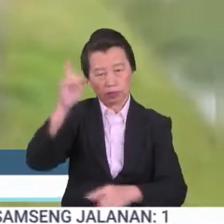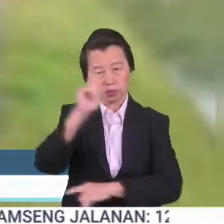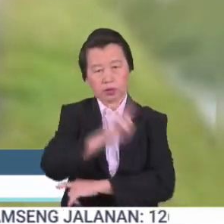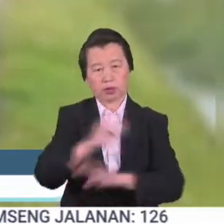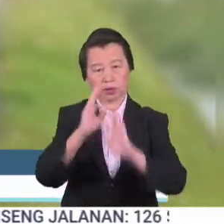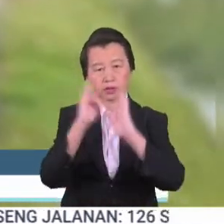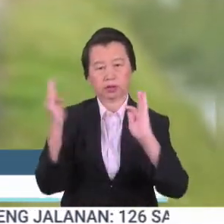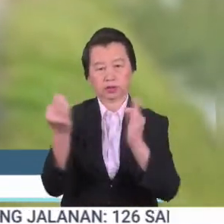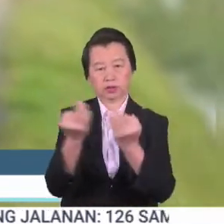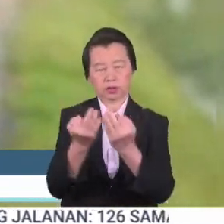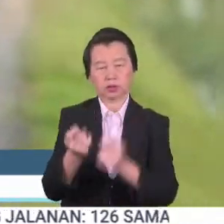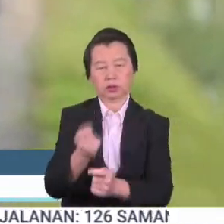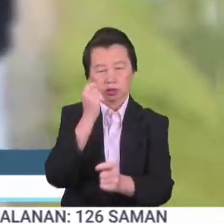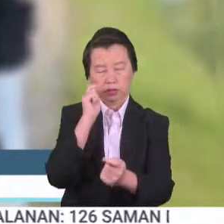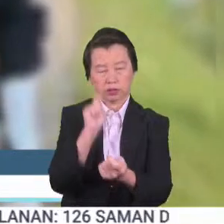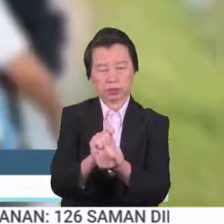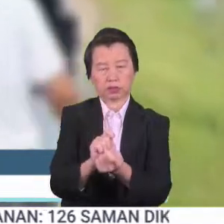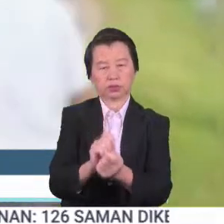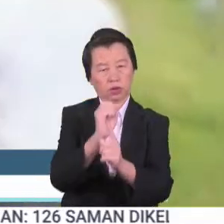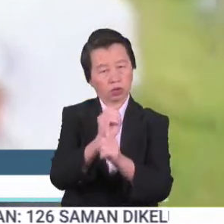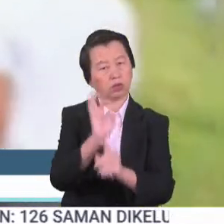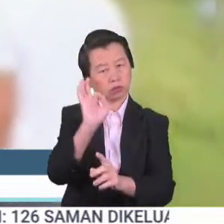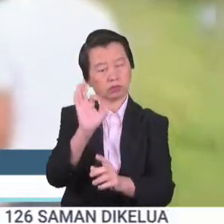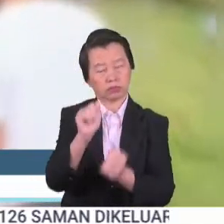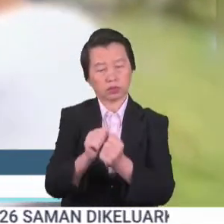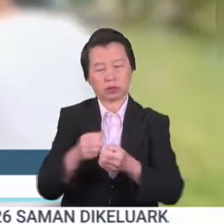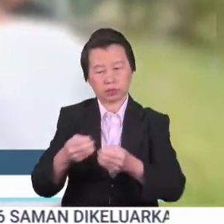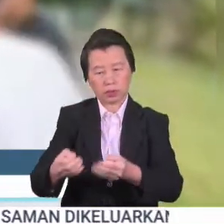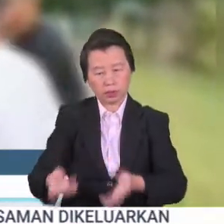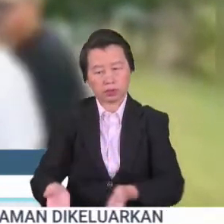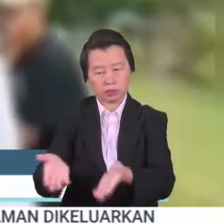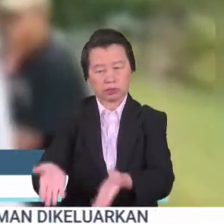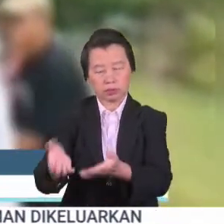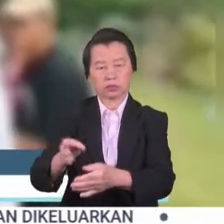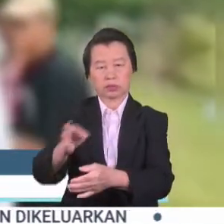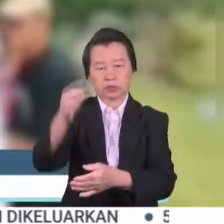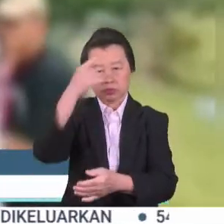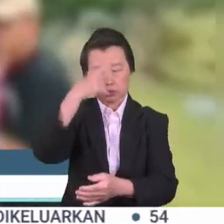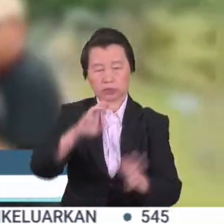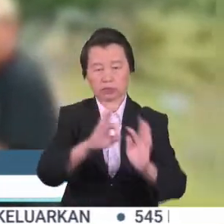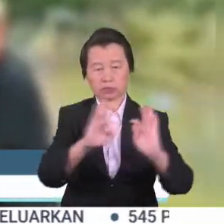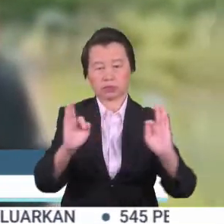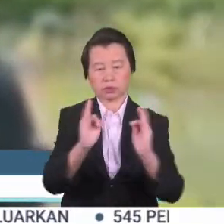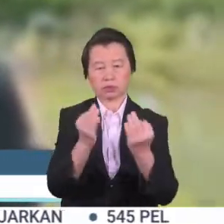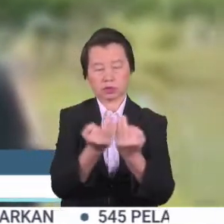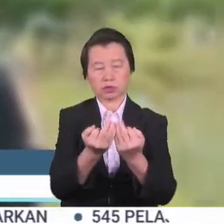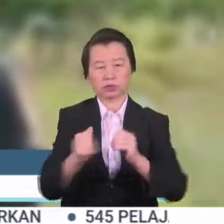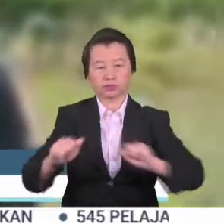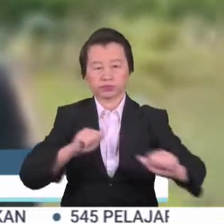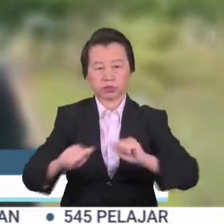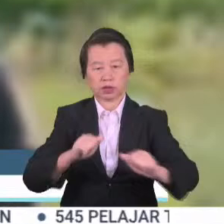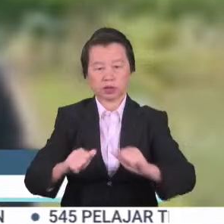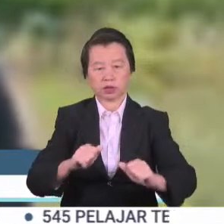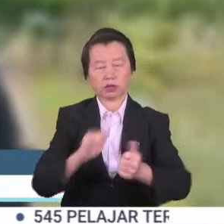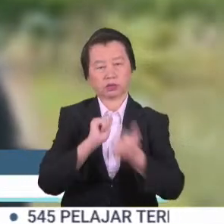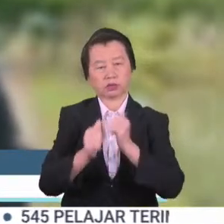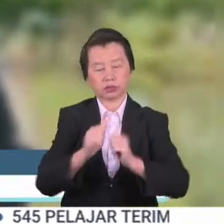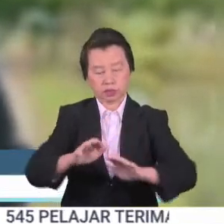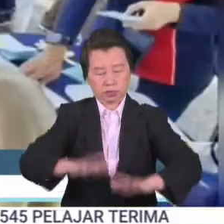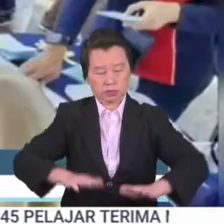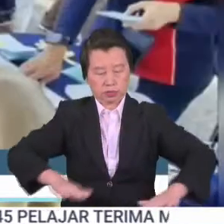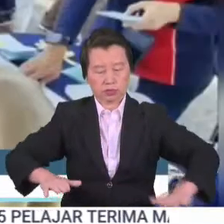Hari Keluarga ini menepati objektif dengan memberikan suntikan motivasi kepada keluarga aktiviti sukaneka untuk